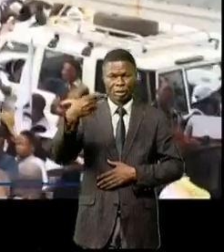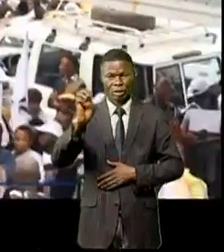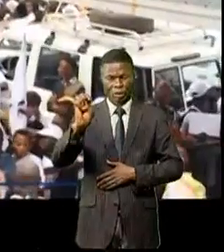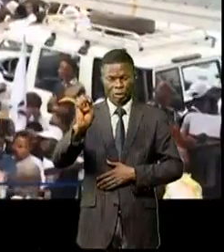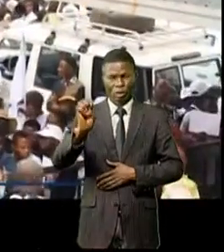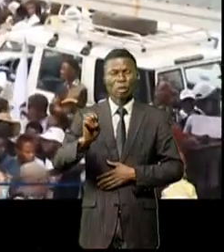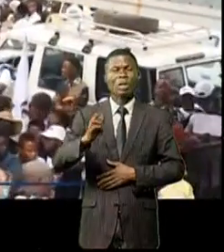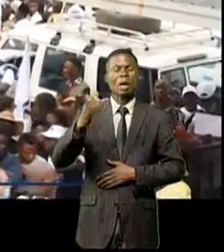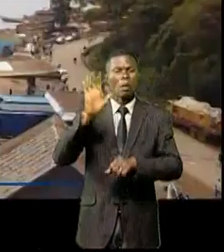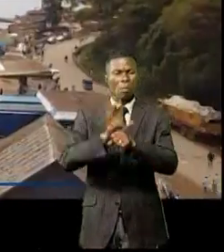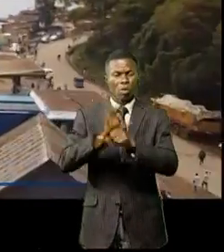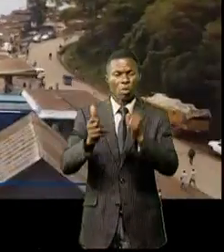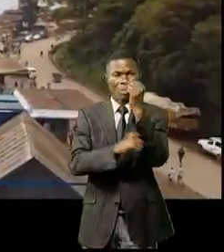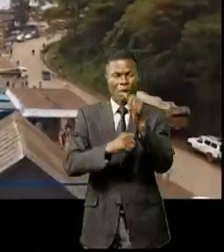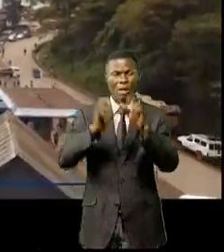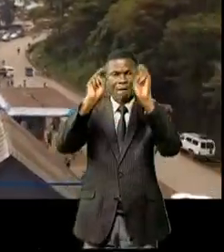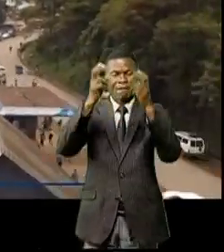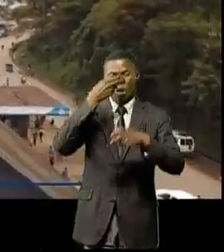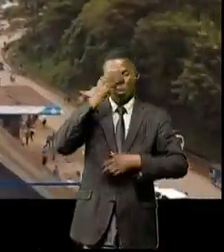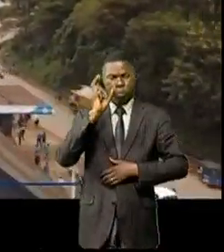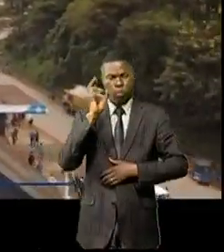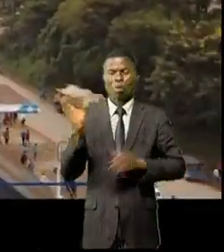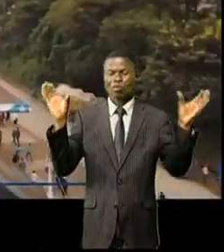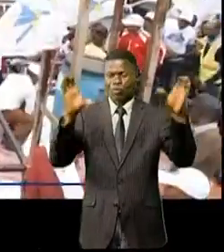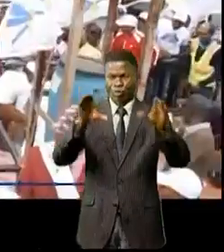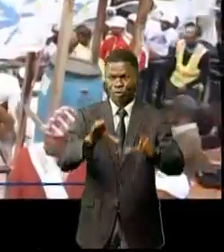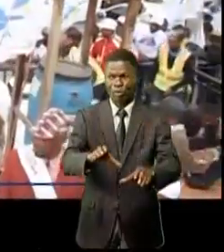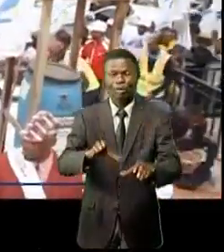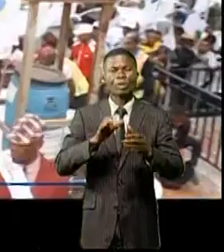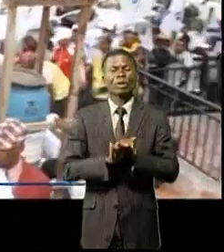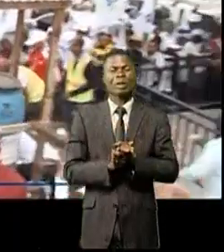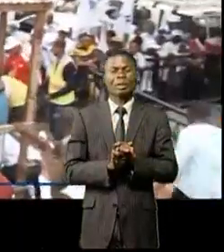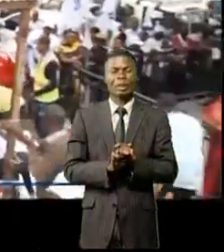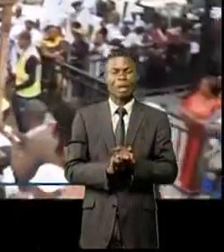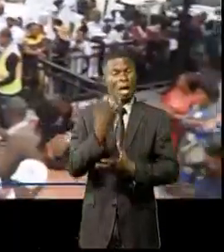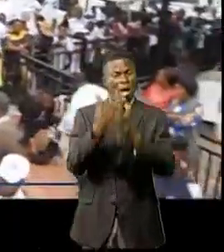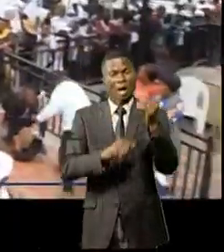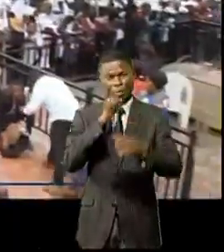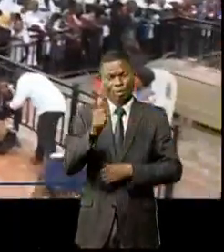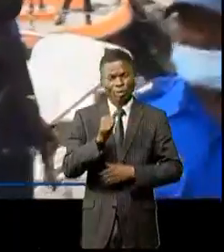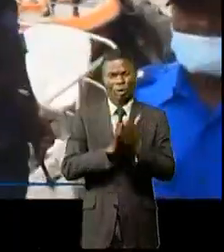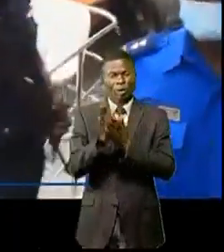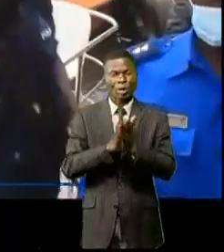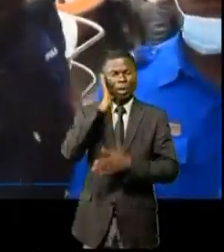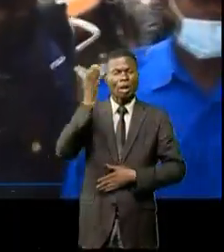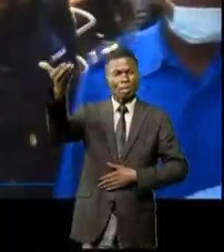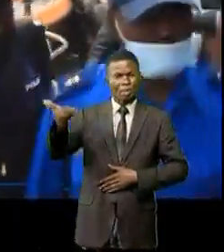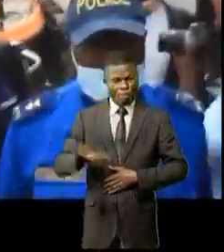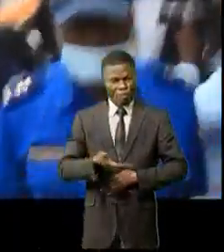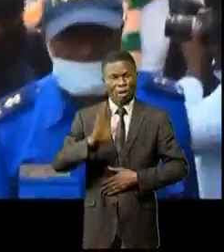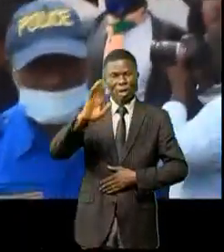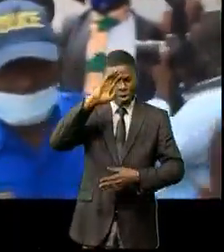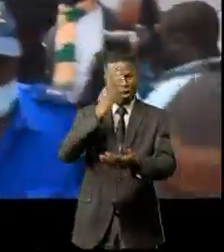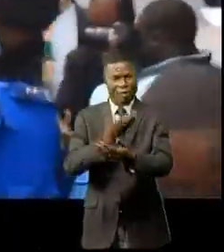la population de Bukavu, chef-lieu de la province du Sud Kivu. Tout Bukavu n'a pas manqué de souhaiter la bienvenue aux fils du terroir